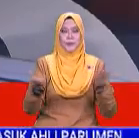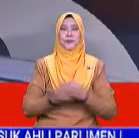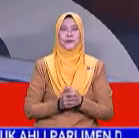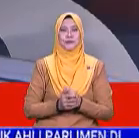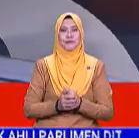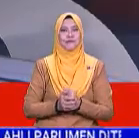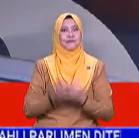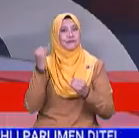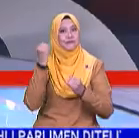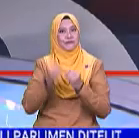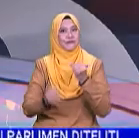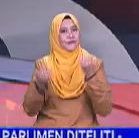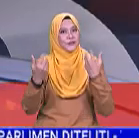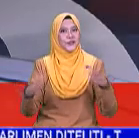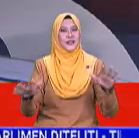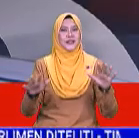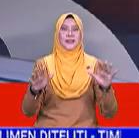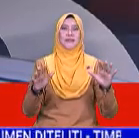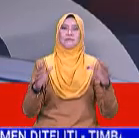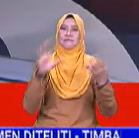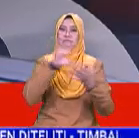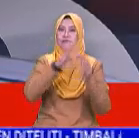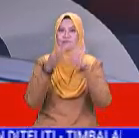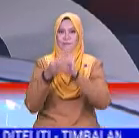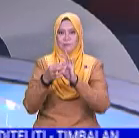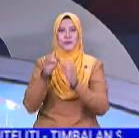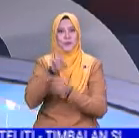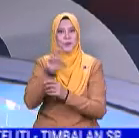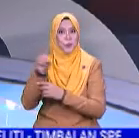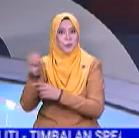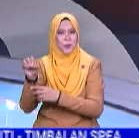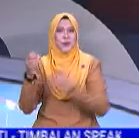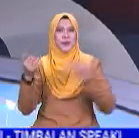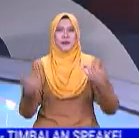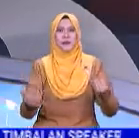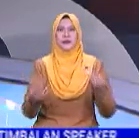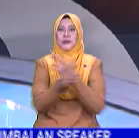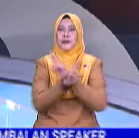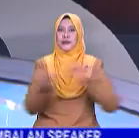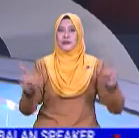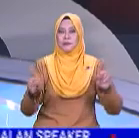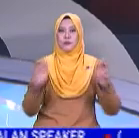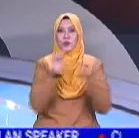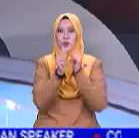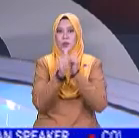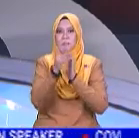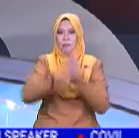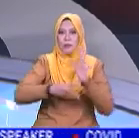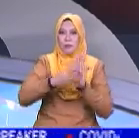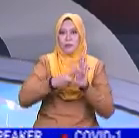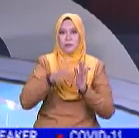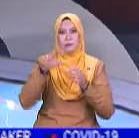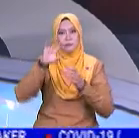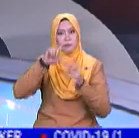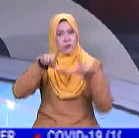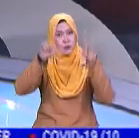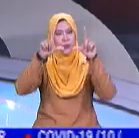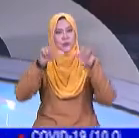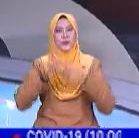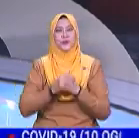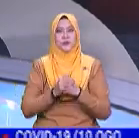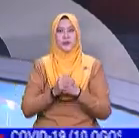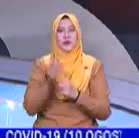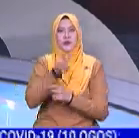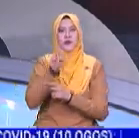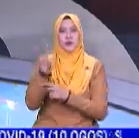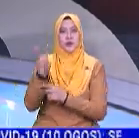Berakhir sudah cabaran Sukan Olimpik Tokyo 2020. Kini tumpuan beralih kepada persediaan mengharungi Sukan Paralimpik Tokyo. Edisi kali ini